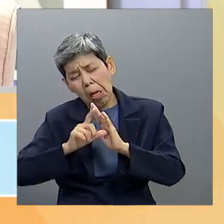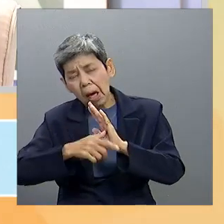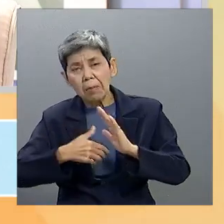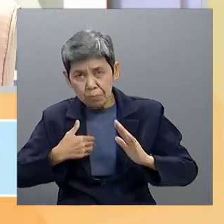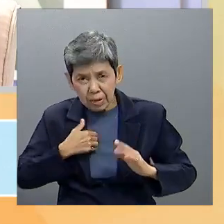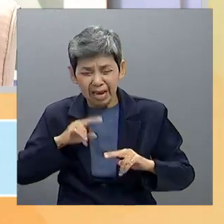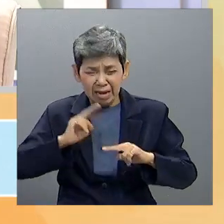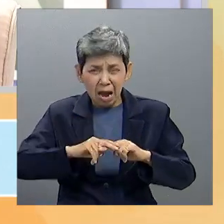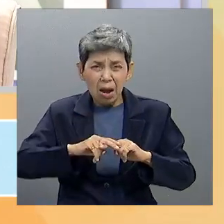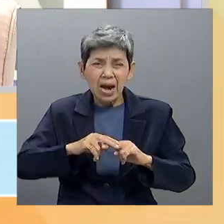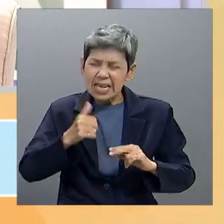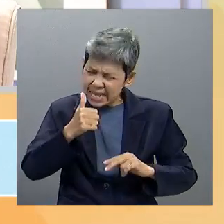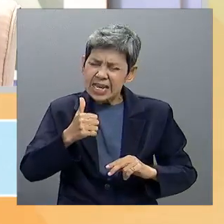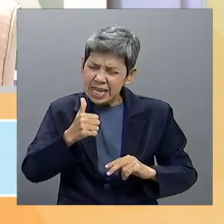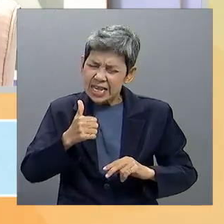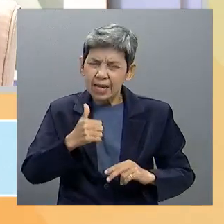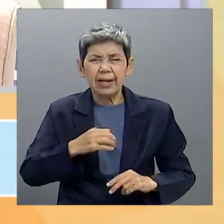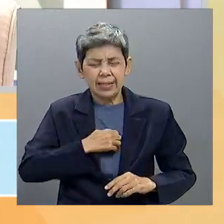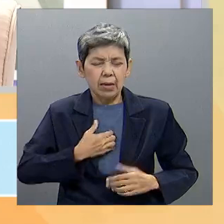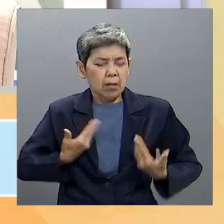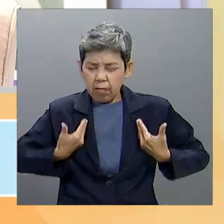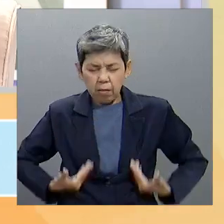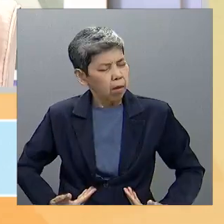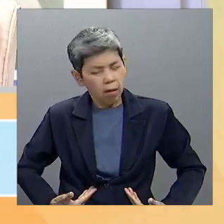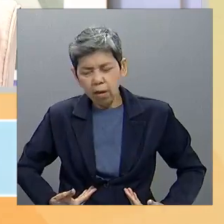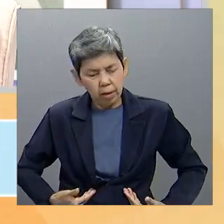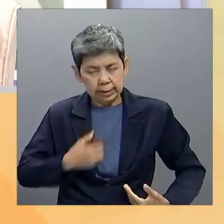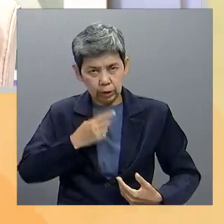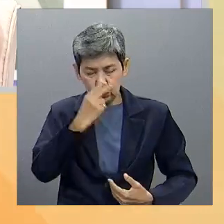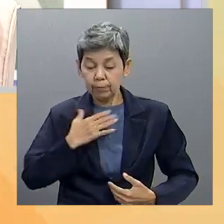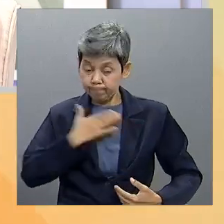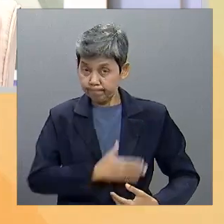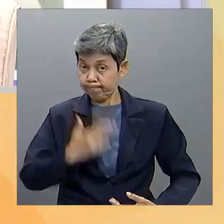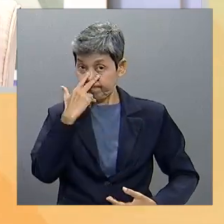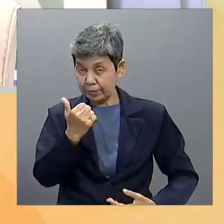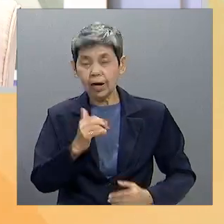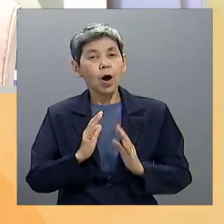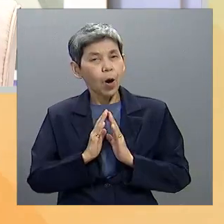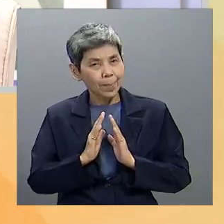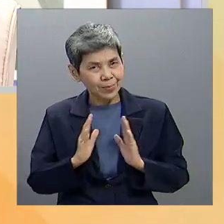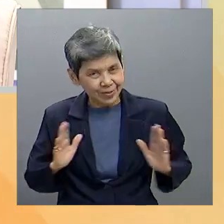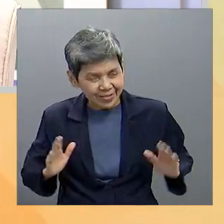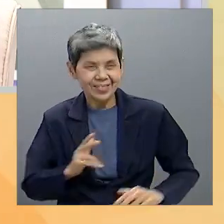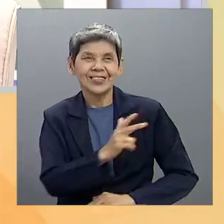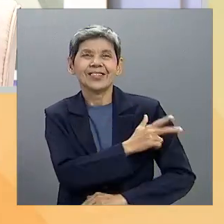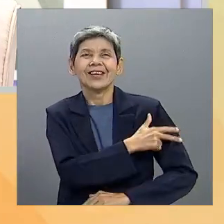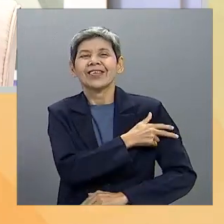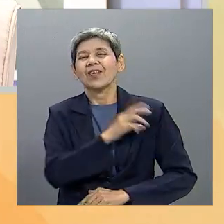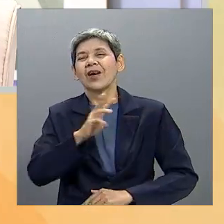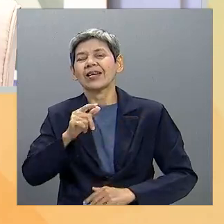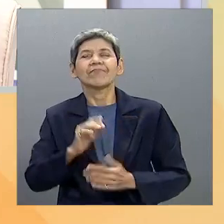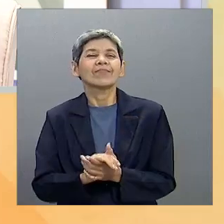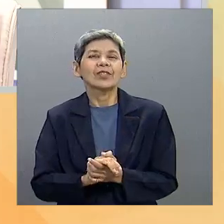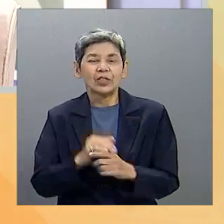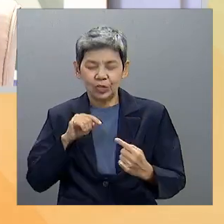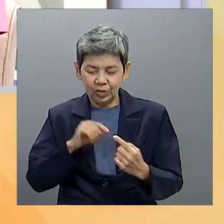านๆมันดีต่อใจแต่ดีกับร่างกายเนี่ยอาจจะไม่เท่าไหร่เพราะฉะนั้นอย่าลืมดูแลตัวเองด้วยวันนี้ขอขอบพระคุณนะคะดร.วริศวงศ์พิพิธสาขาสุขศึกษาและพลศึกษ